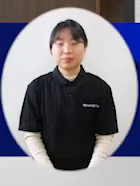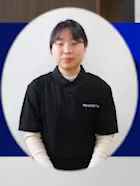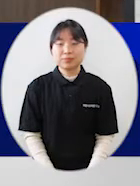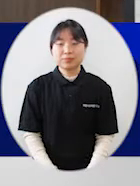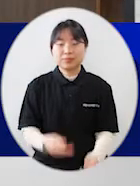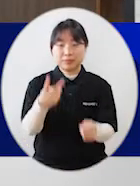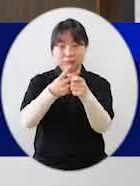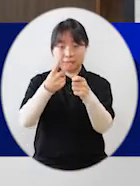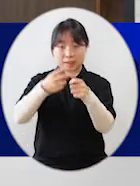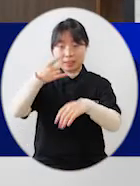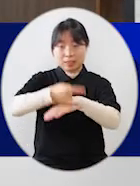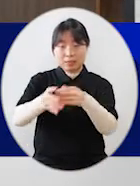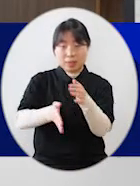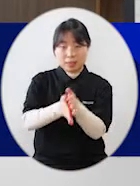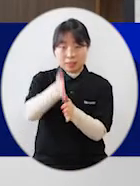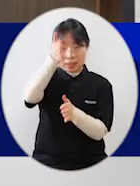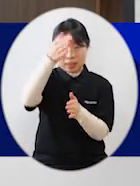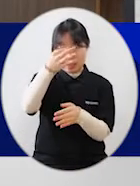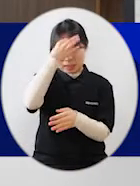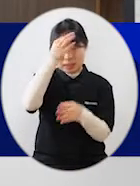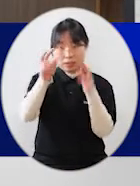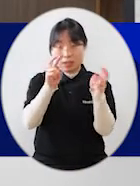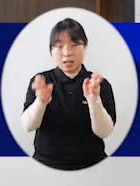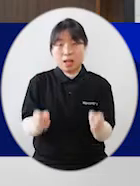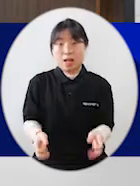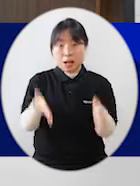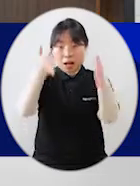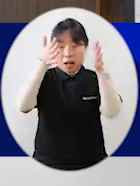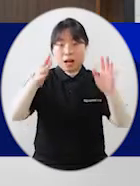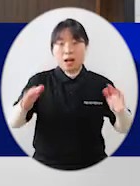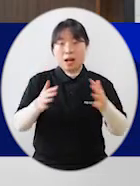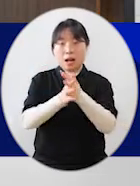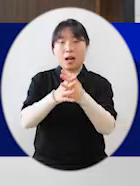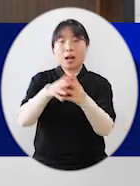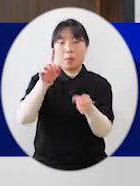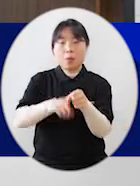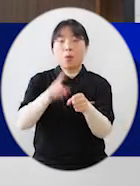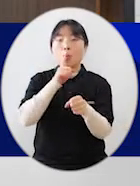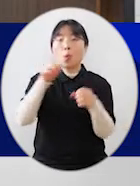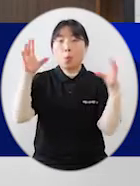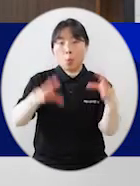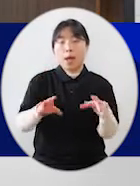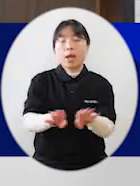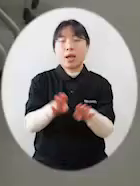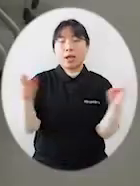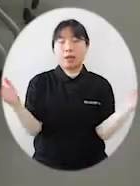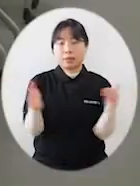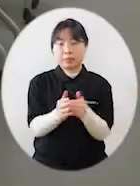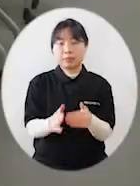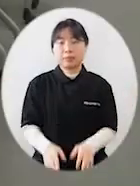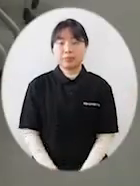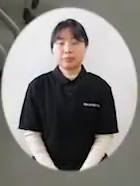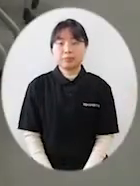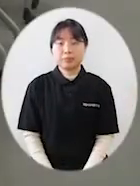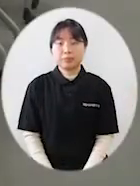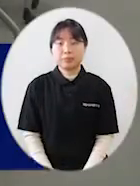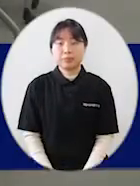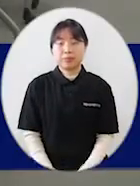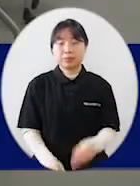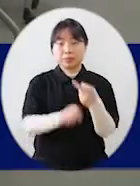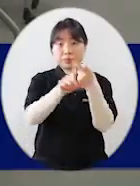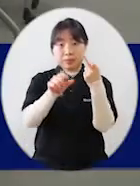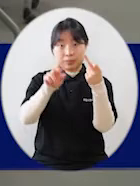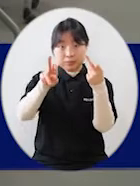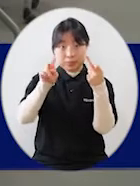제2의왕 테크노파크 추진을 위한 입지 선정과 기본구성 용역 최종 보고회가 열렸습니다. 12월